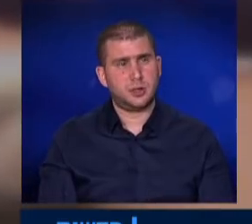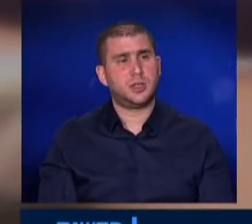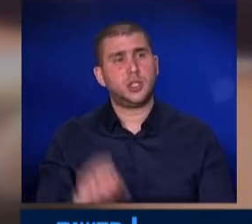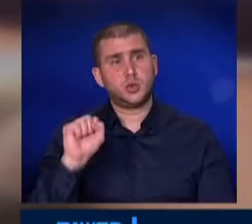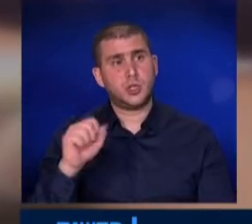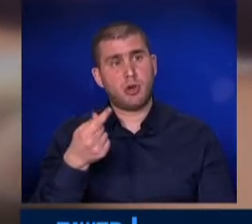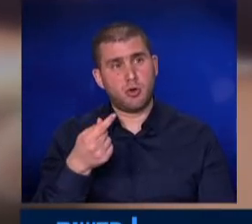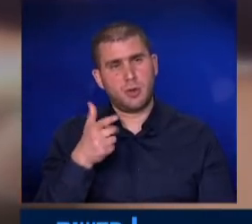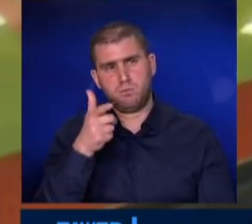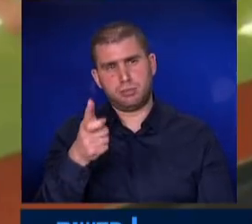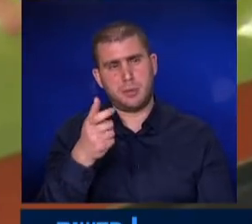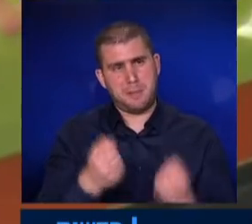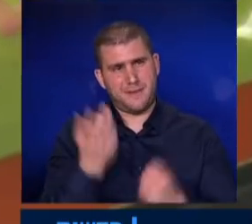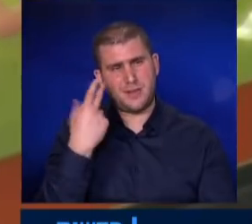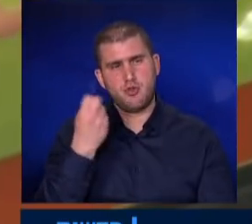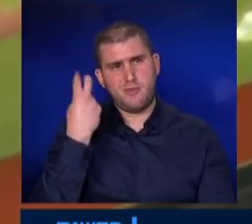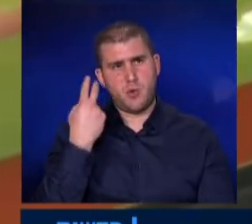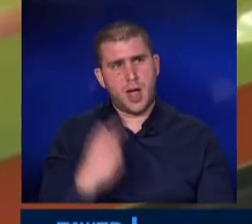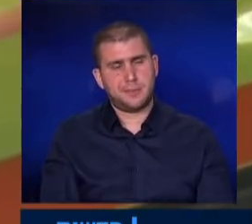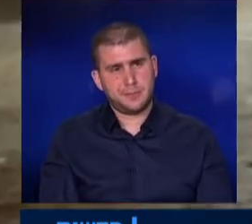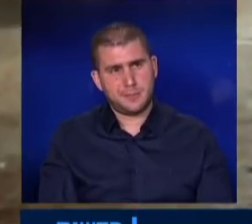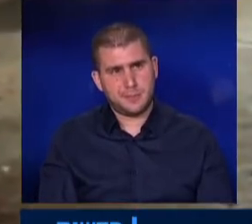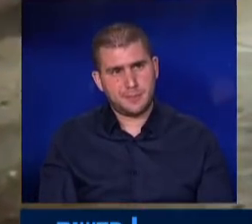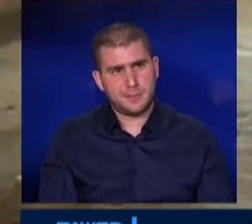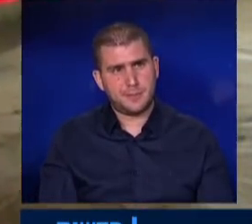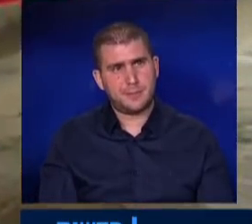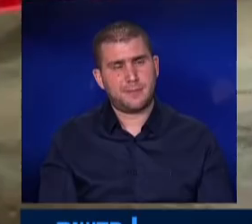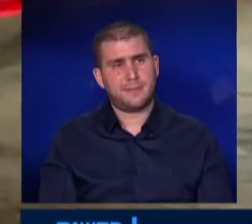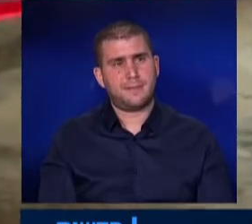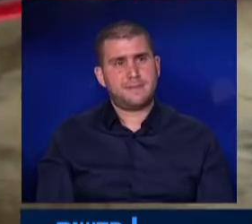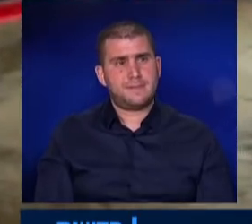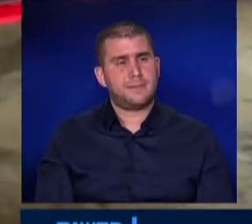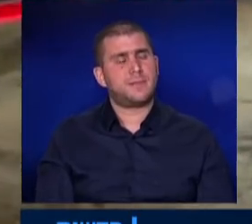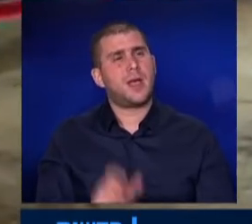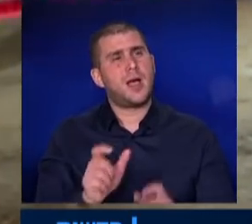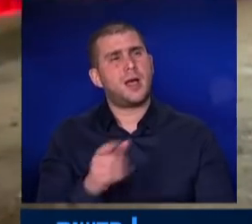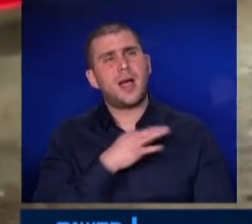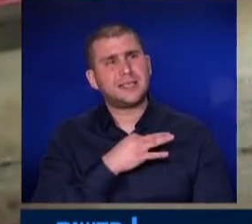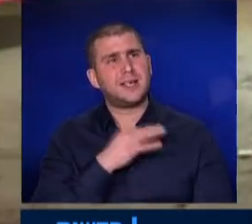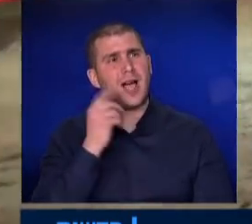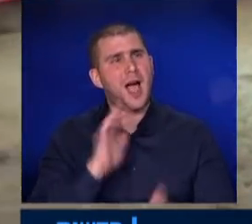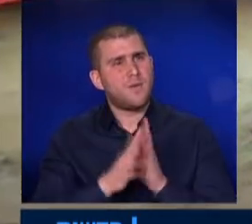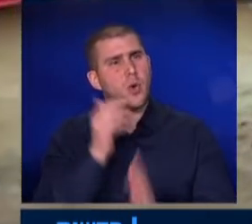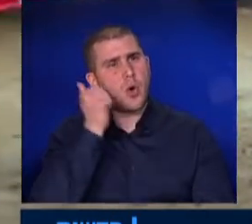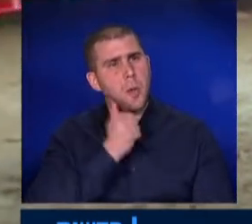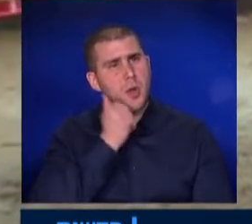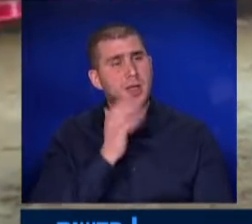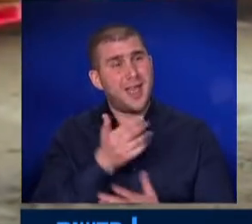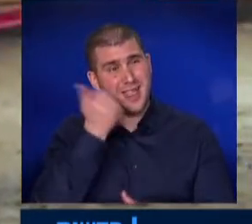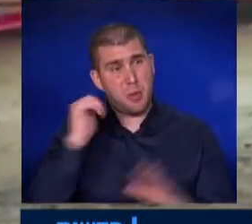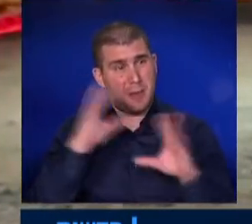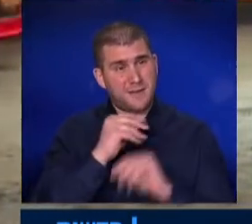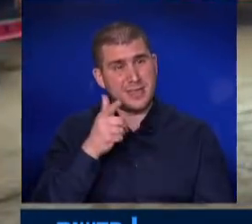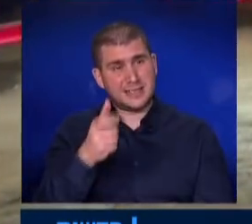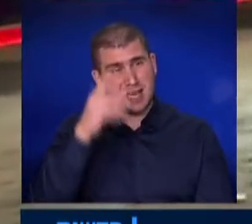סוהילה ג'רושי נורתה ברכבה לפני כשבועיים. קורבנות הרצח הפכו כמעט יומיות. רק אתמול בערב